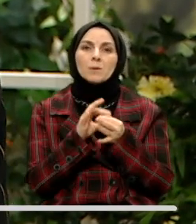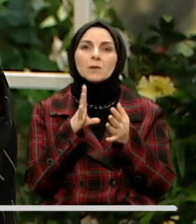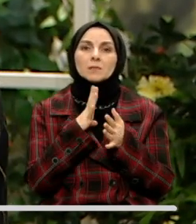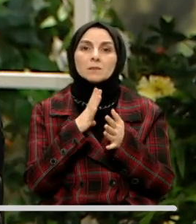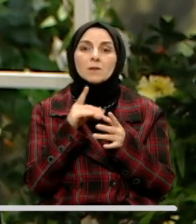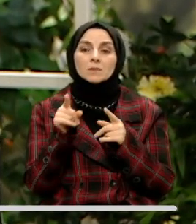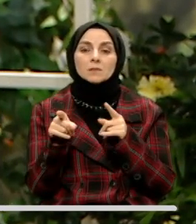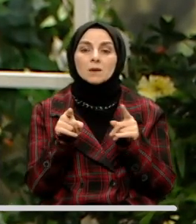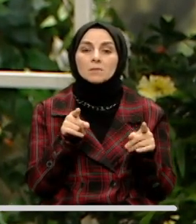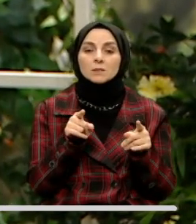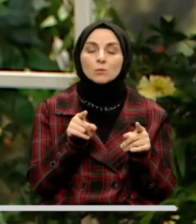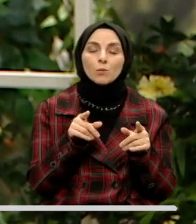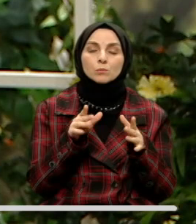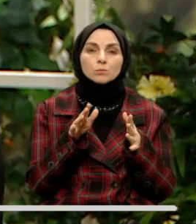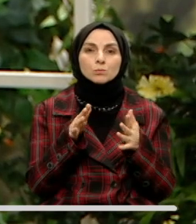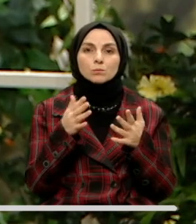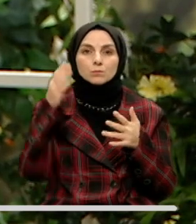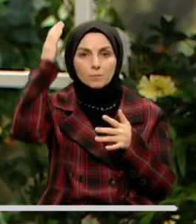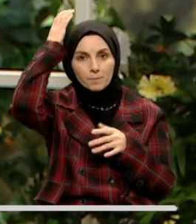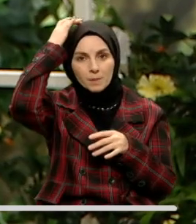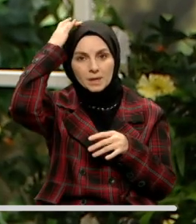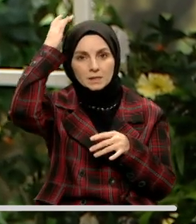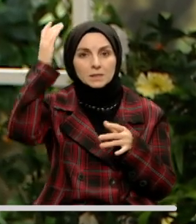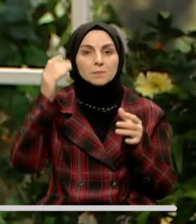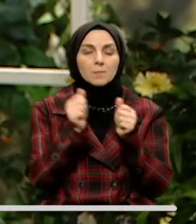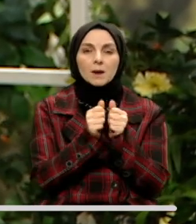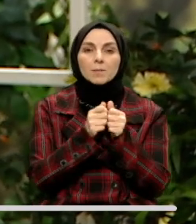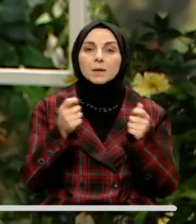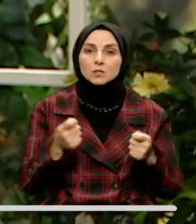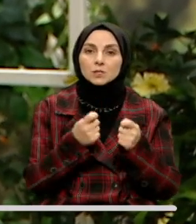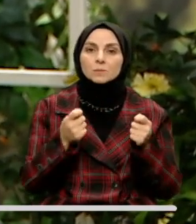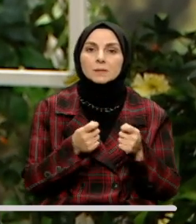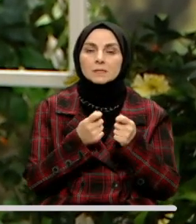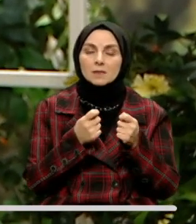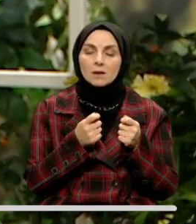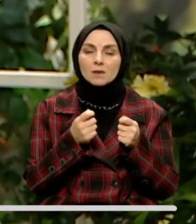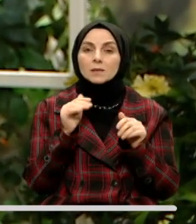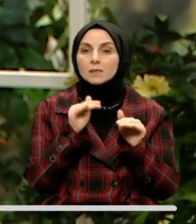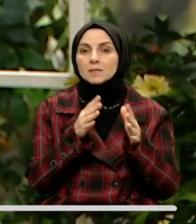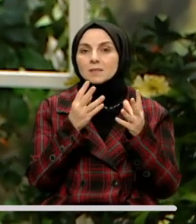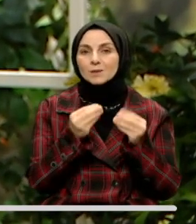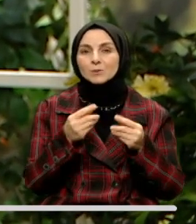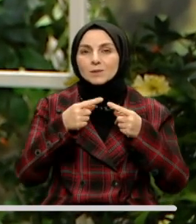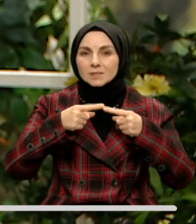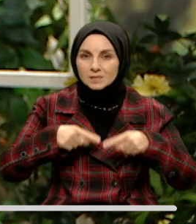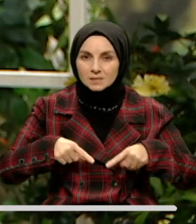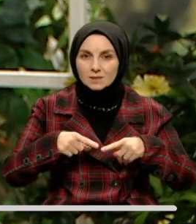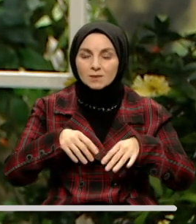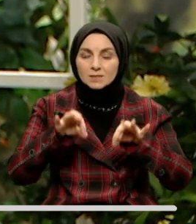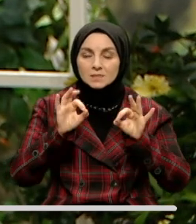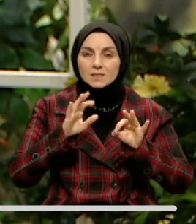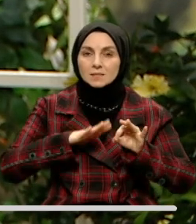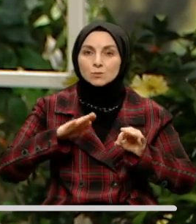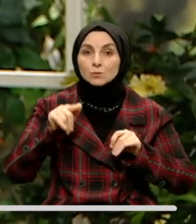ve sol lobun bir arada çalışmasını sağlıyor. Bu arada sınava hazırlanan yavrulara özellikle şu hareketi de göstermiş